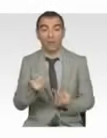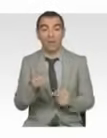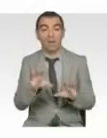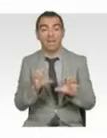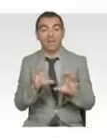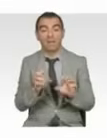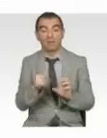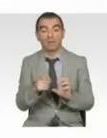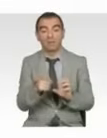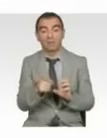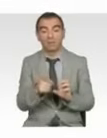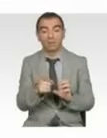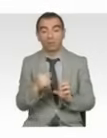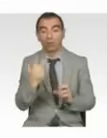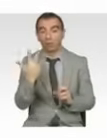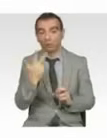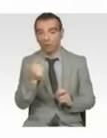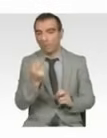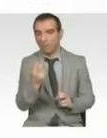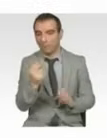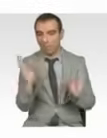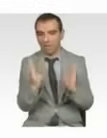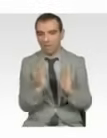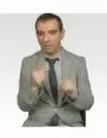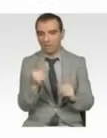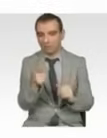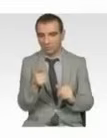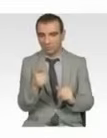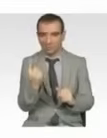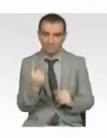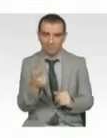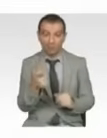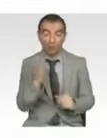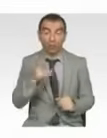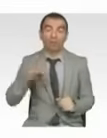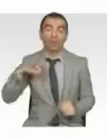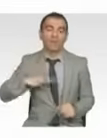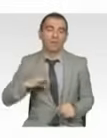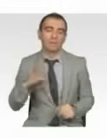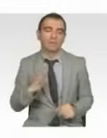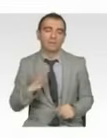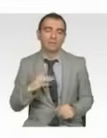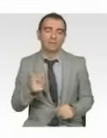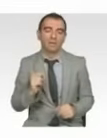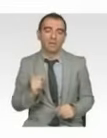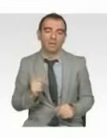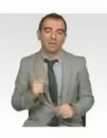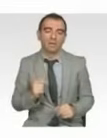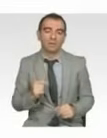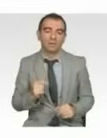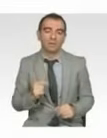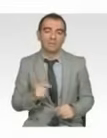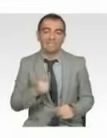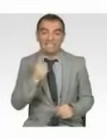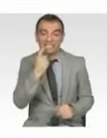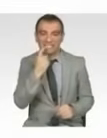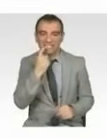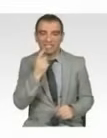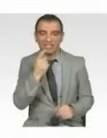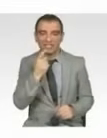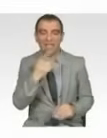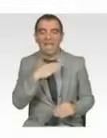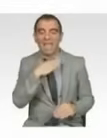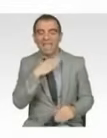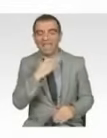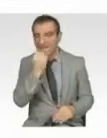etkili 3 antioksidandan bir tanesi. Kesinlikle öyle. Çok çok faydalı, çok faydalı. Mesela diş eti kanamalarında